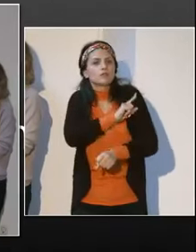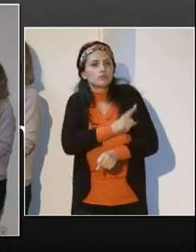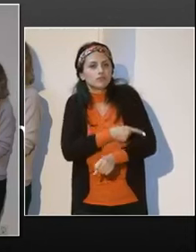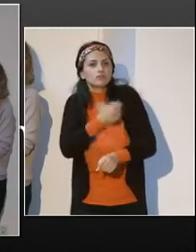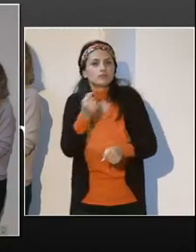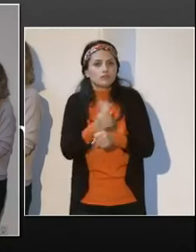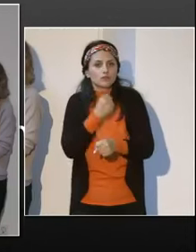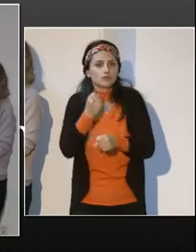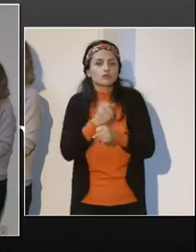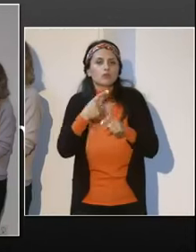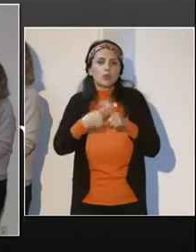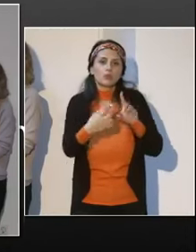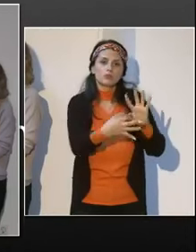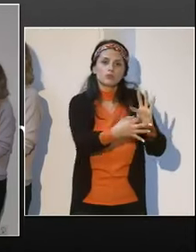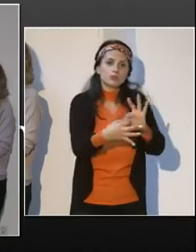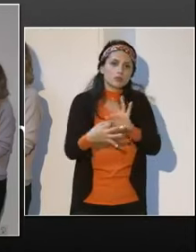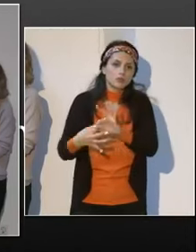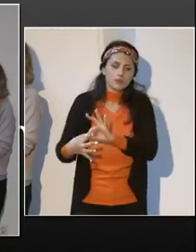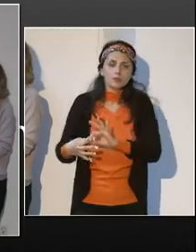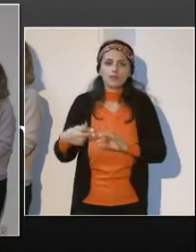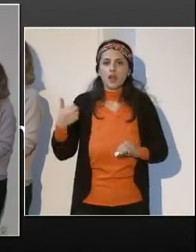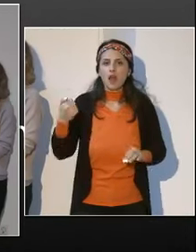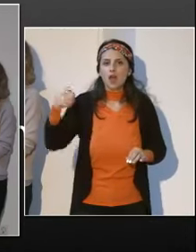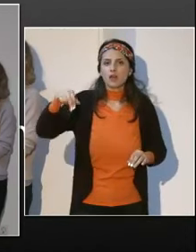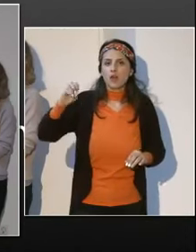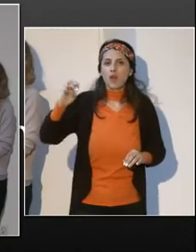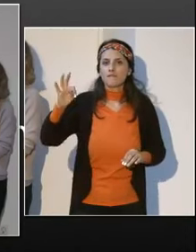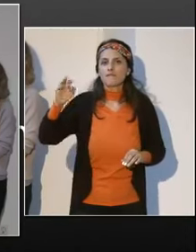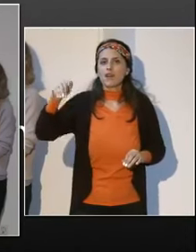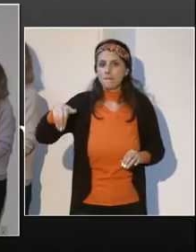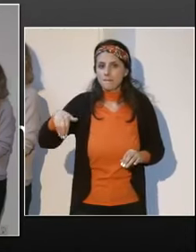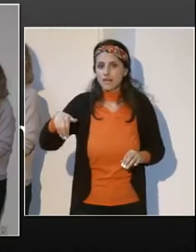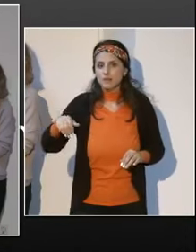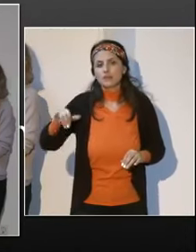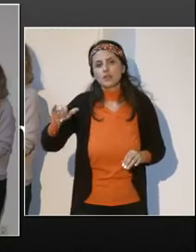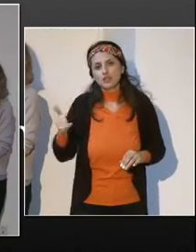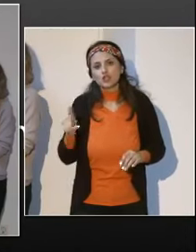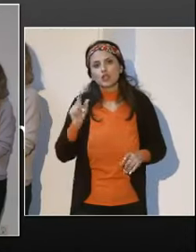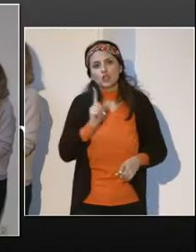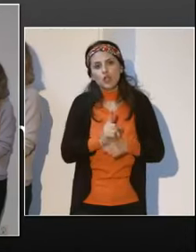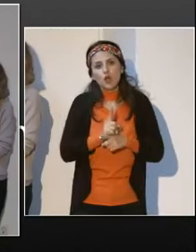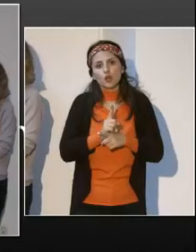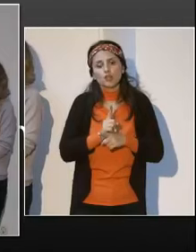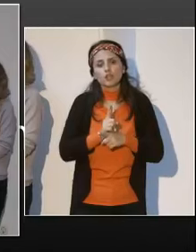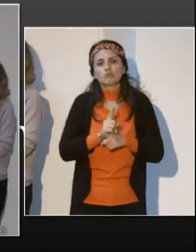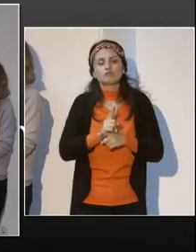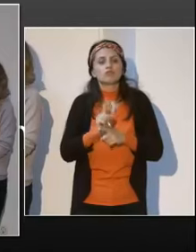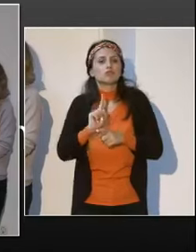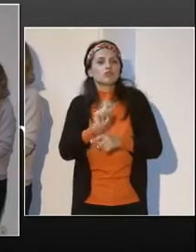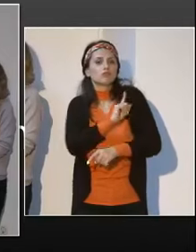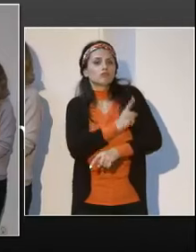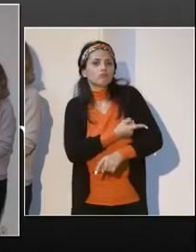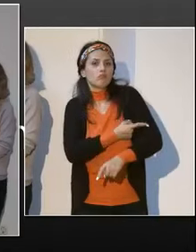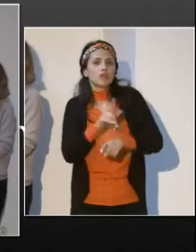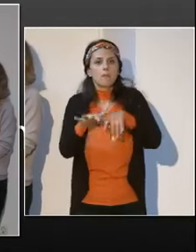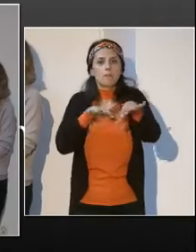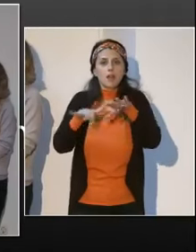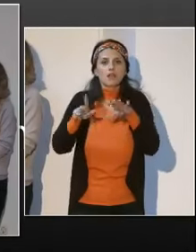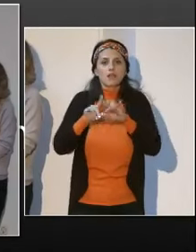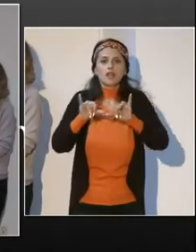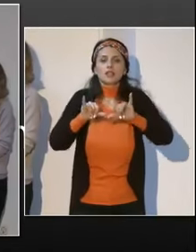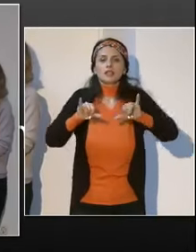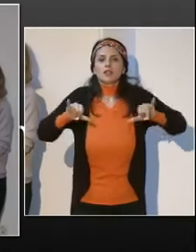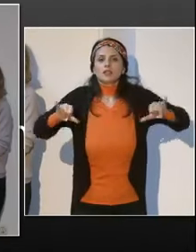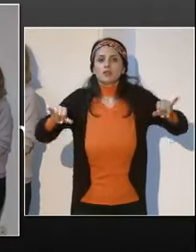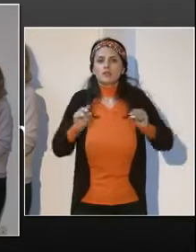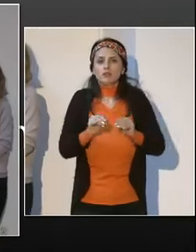impreuna cu partenerii noștri de la anofm A dar ce cu Autoritatea de management ca sa extindem baza